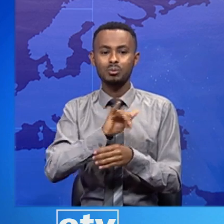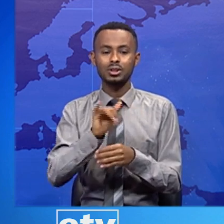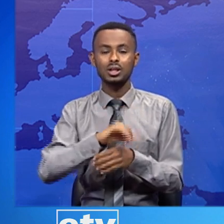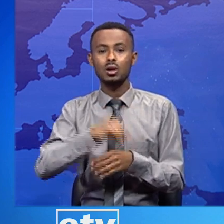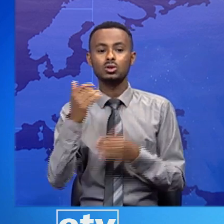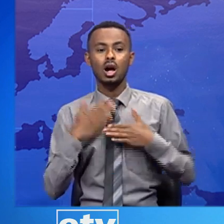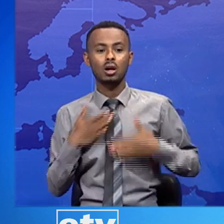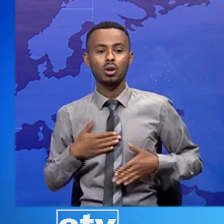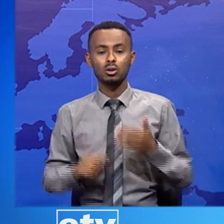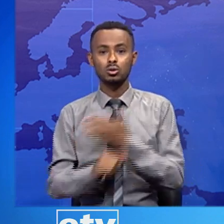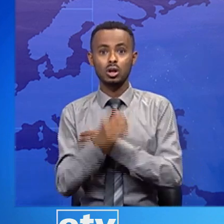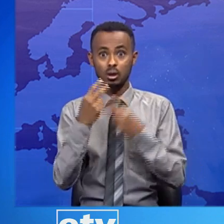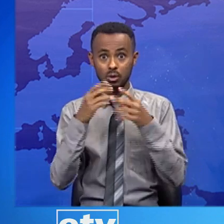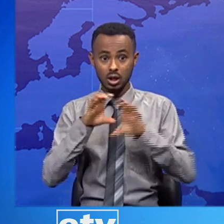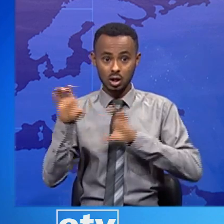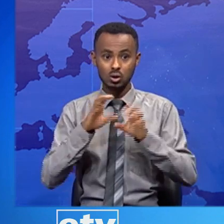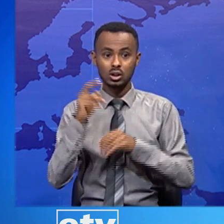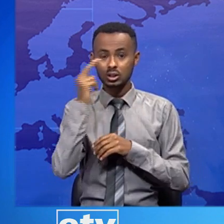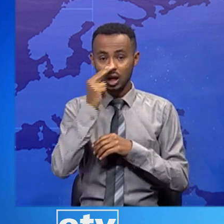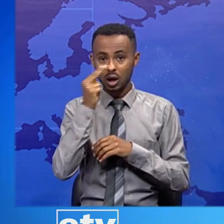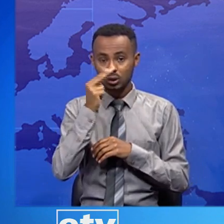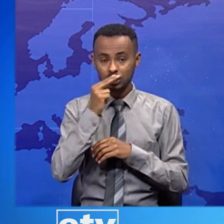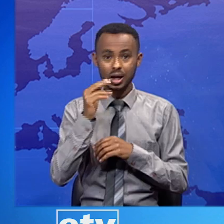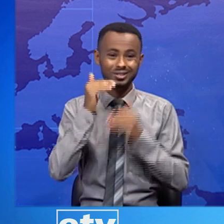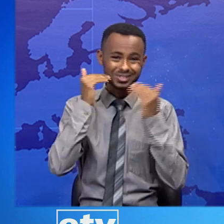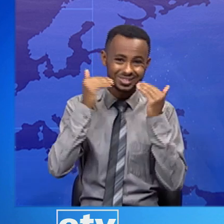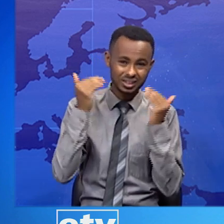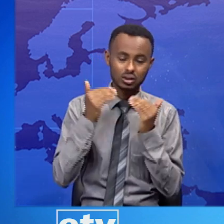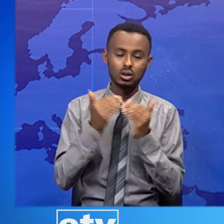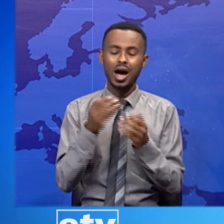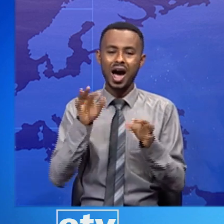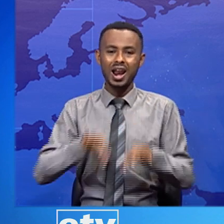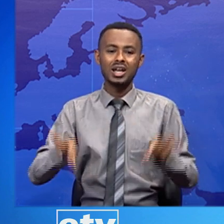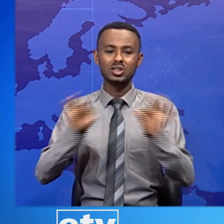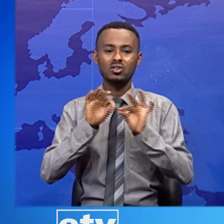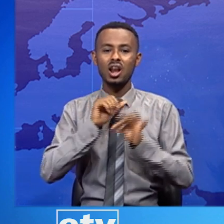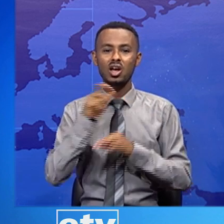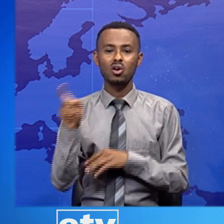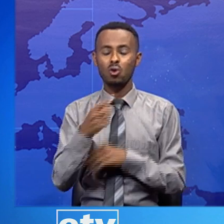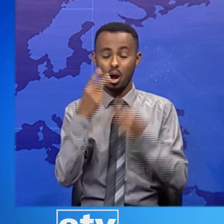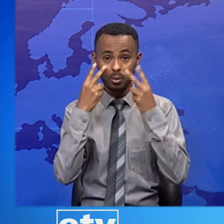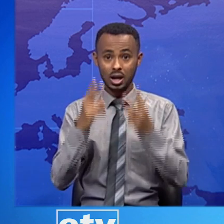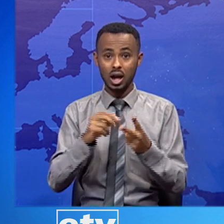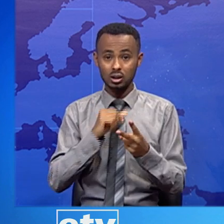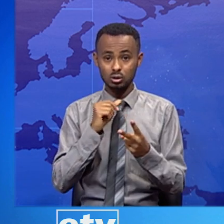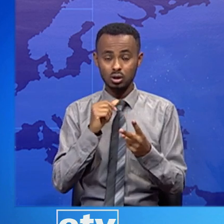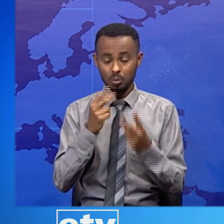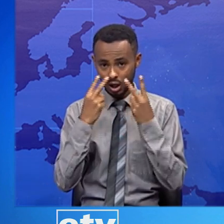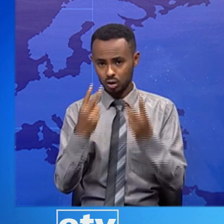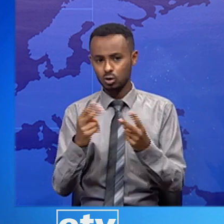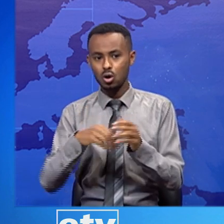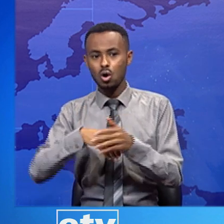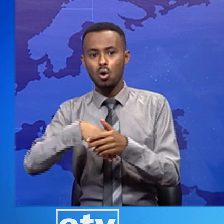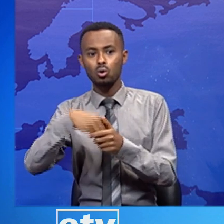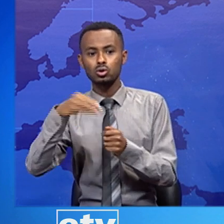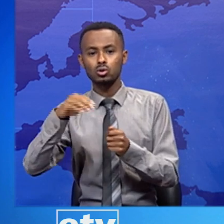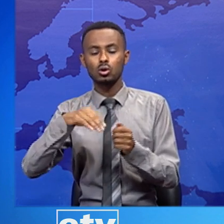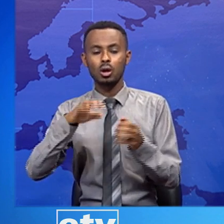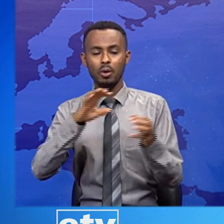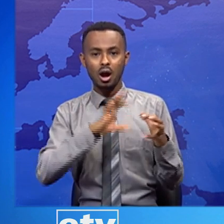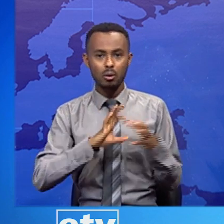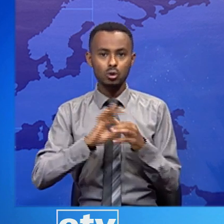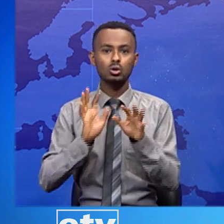እንዲሁም በተመሳሳይ ሌሎች አካል ጉዳቶች ላይ የሚደረጉ ሳቆችና መሳለቆች ወይም አላስፈላጊ የሆኑ አመለካከቶች ወደ ውጭ